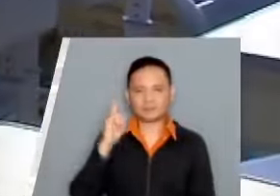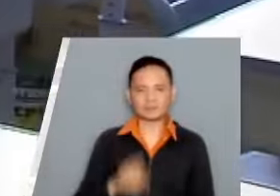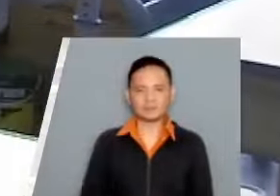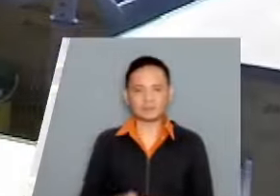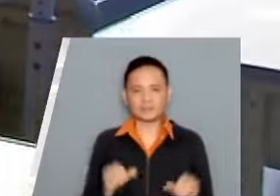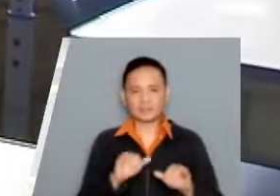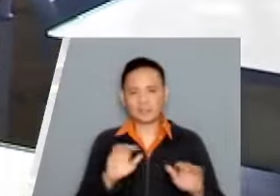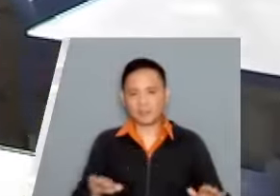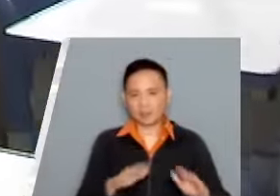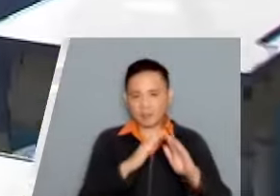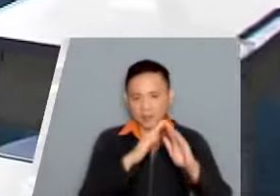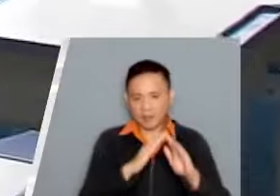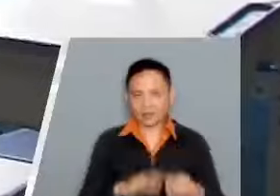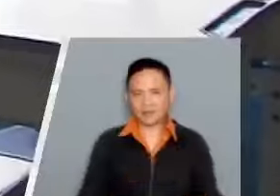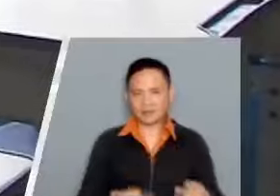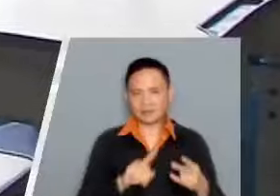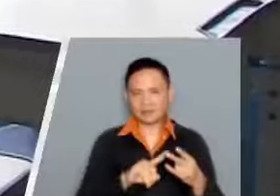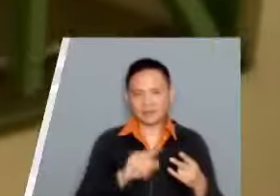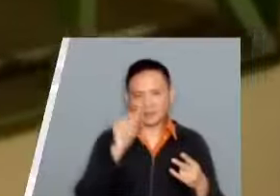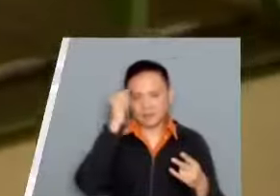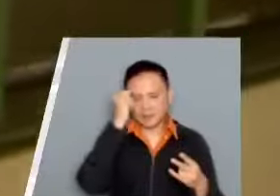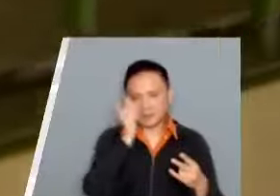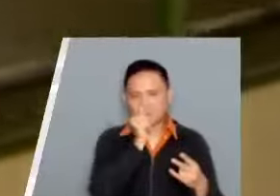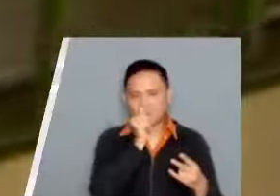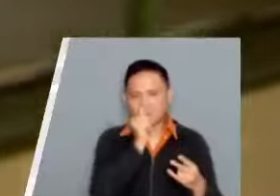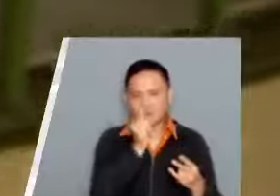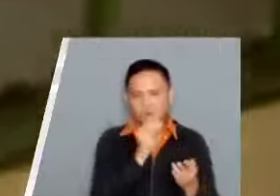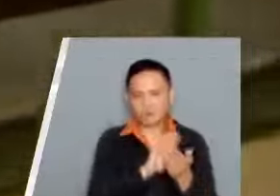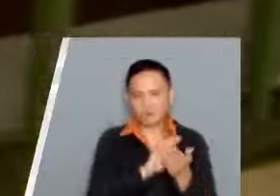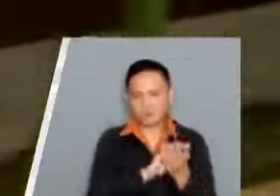pribadong eskwelahan.